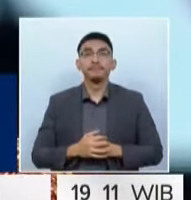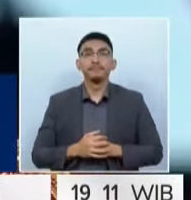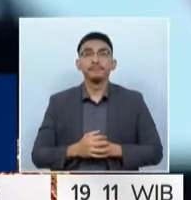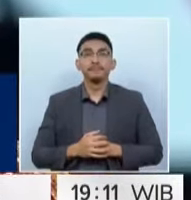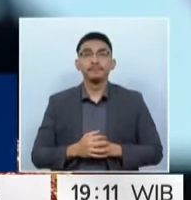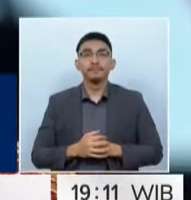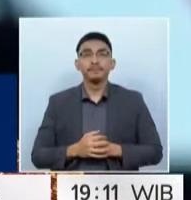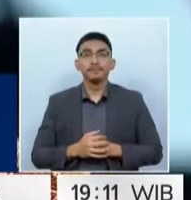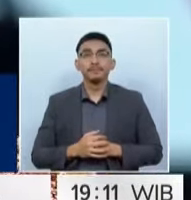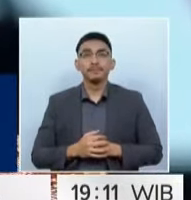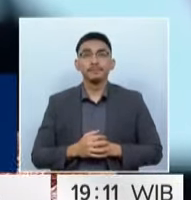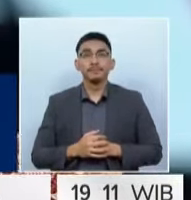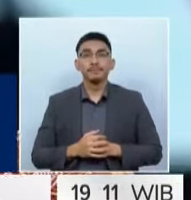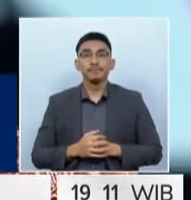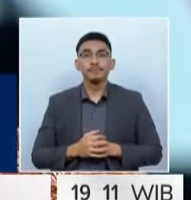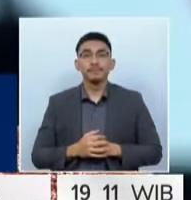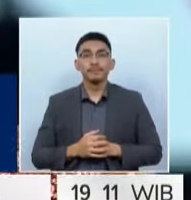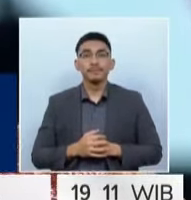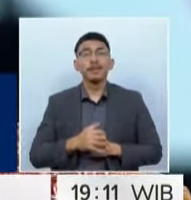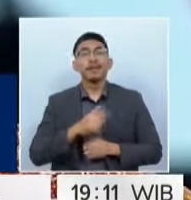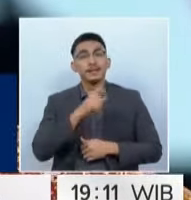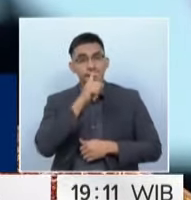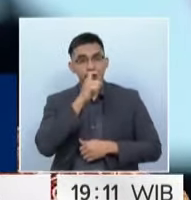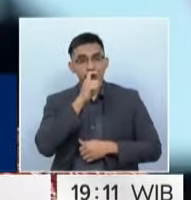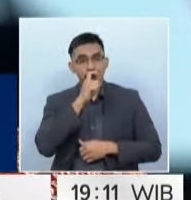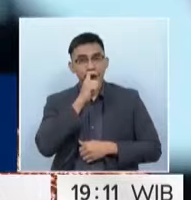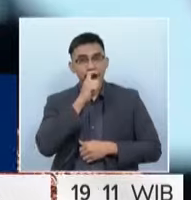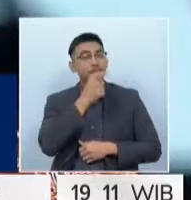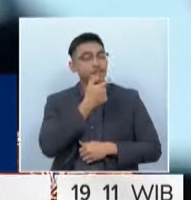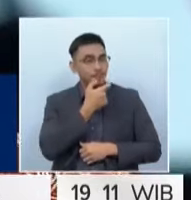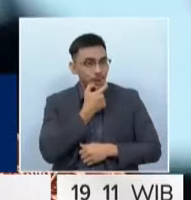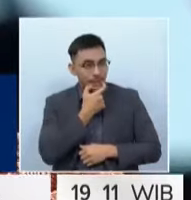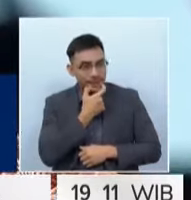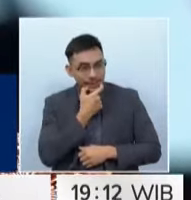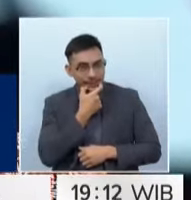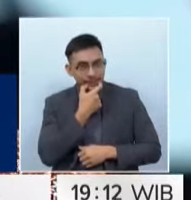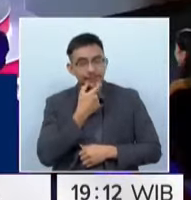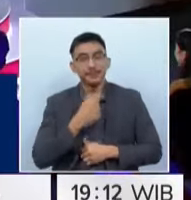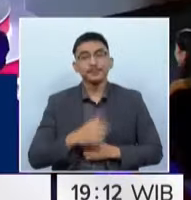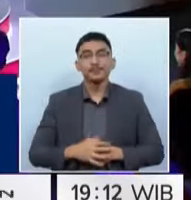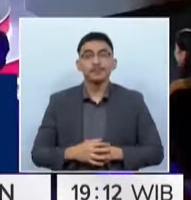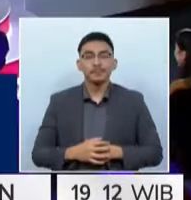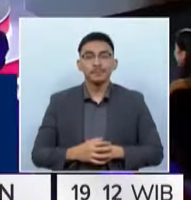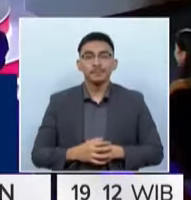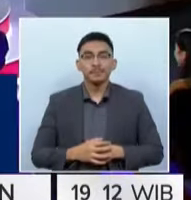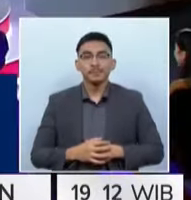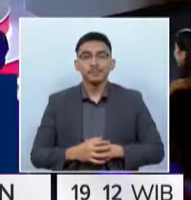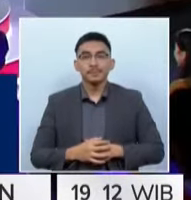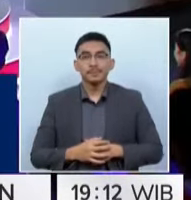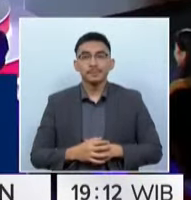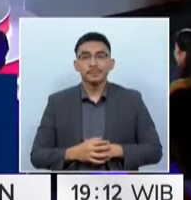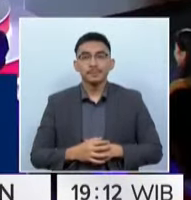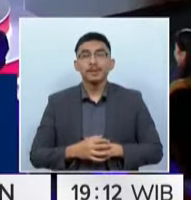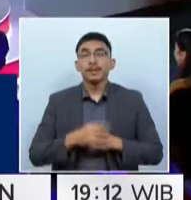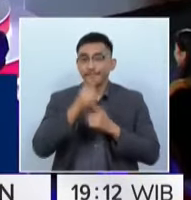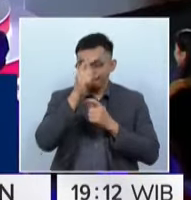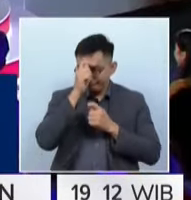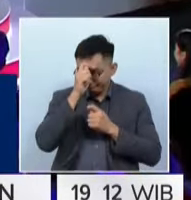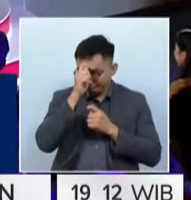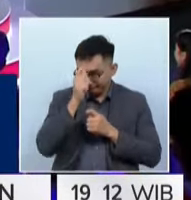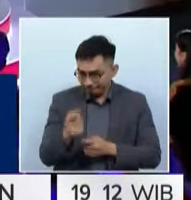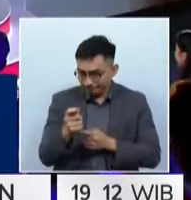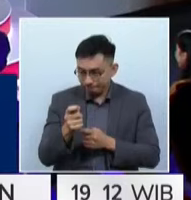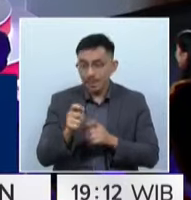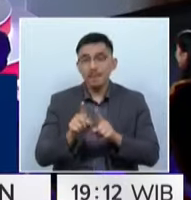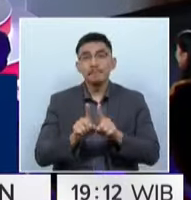dan bapak Abdul Muhaimin Iskandar yang kami hormati Pasangan